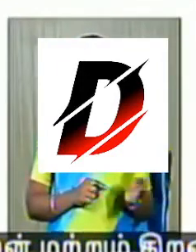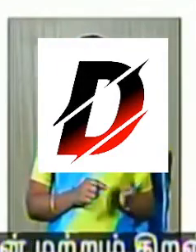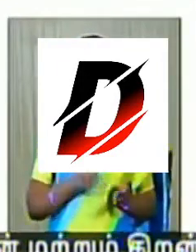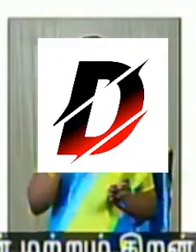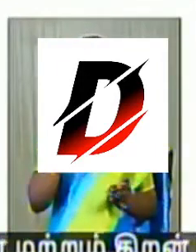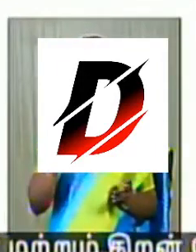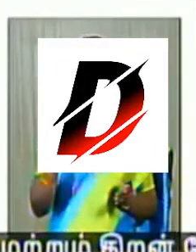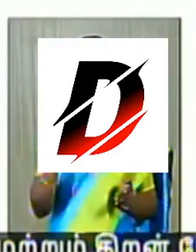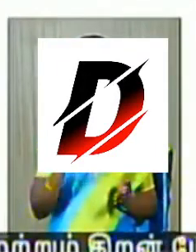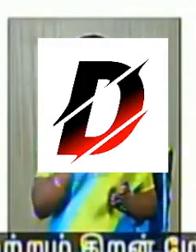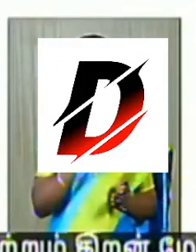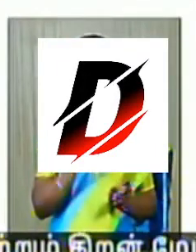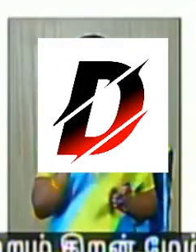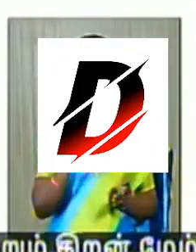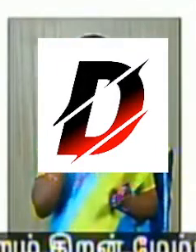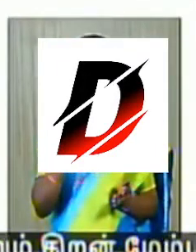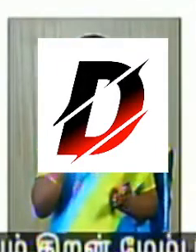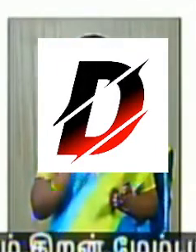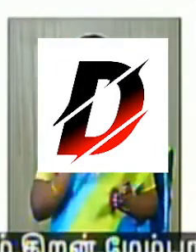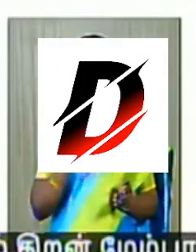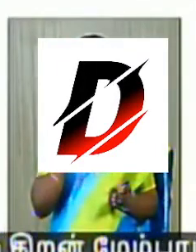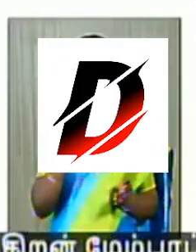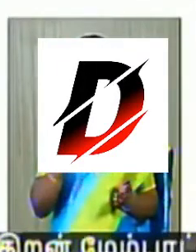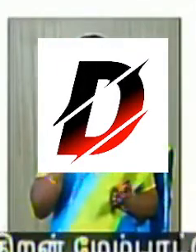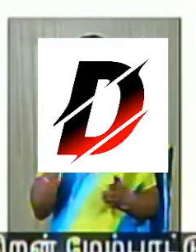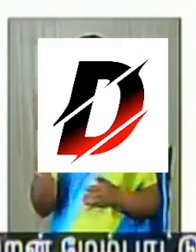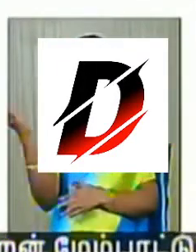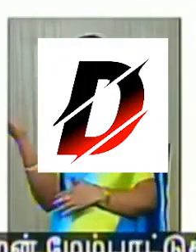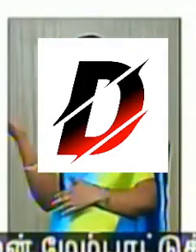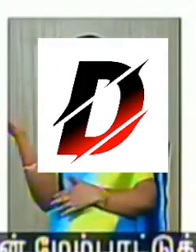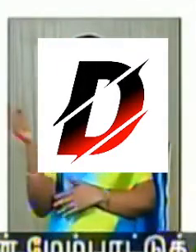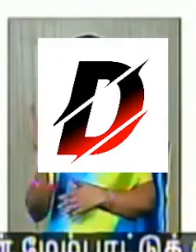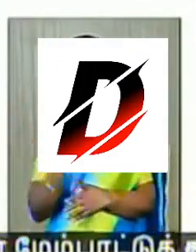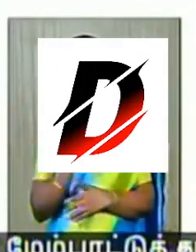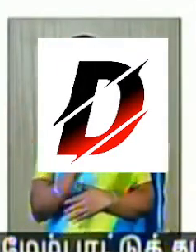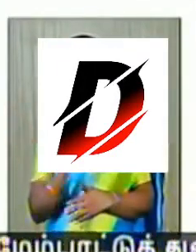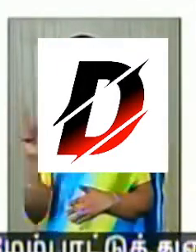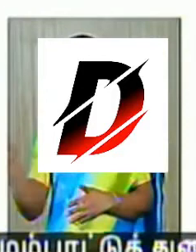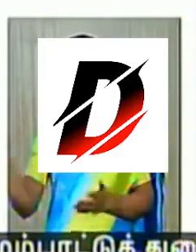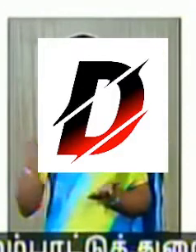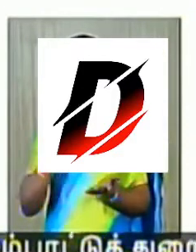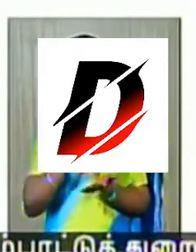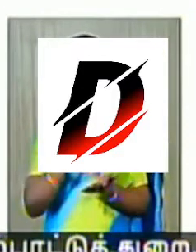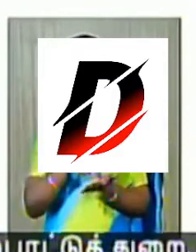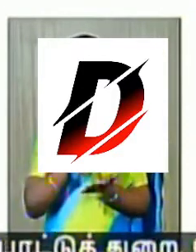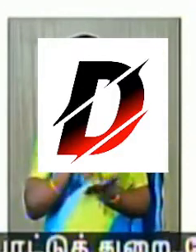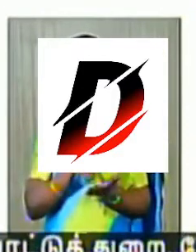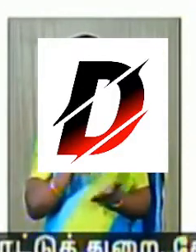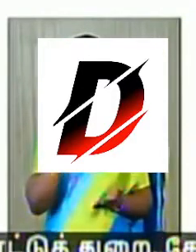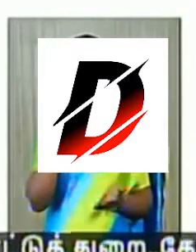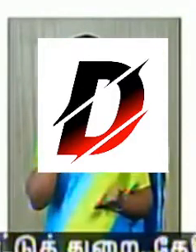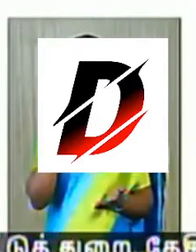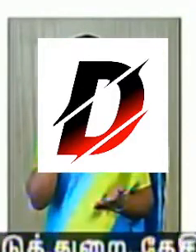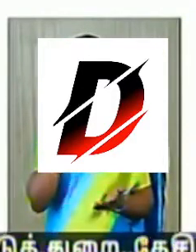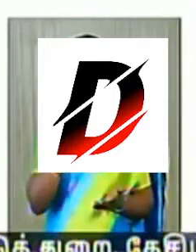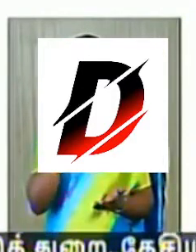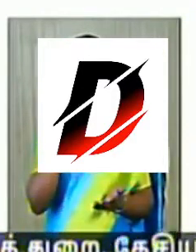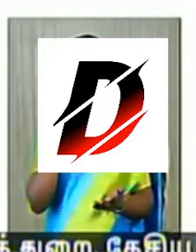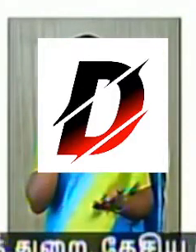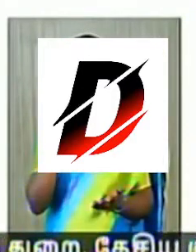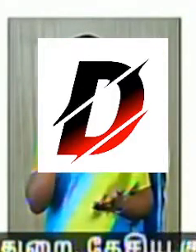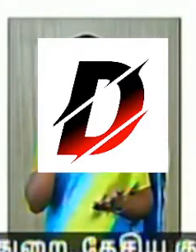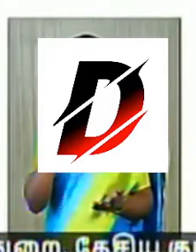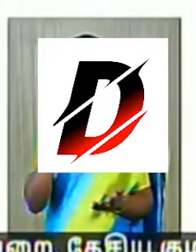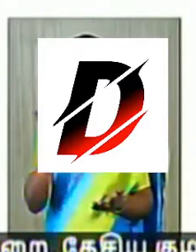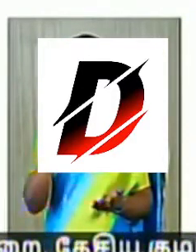கரெக்டாக -2 குறிக்குது விட்டுதா, வலது பக்கமாக 1 2 இடையில் வெட்டுறது கரெக்டாக எந்த பாயிண்ட்டில் வெட்டுறது